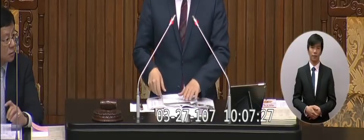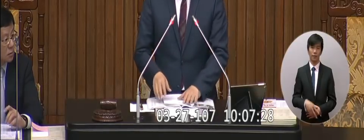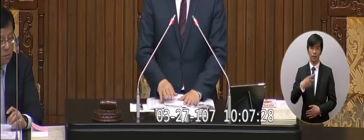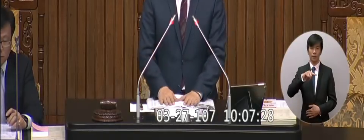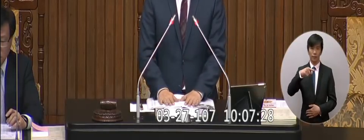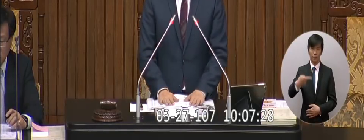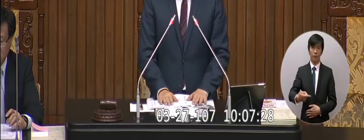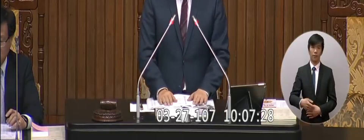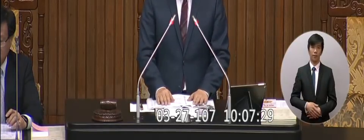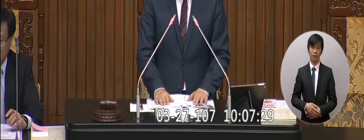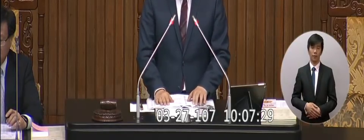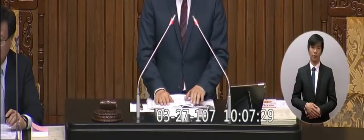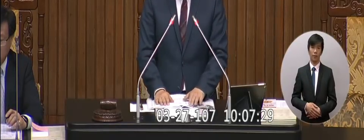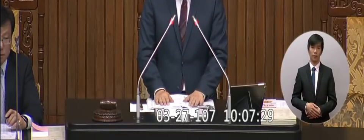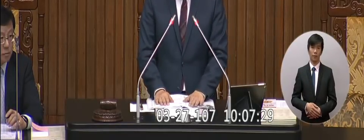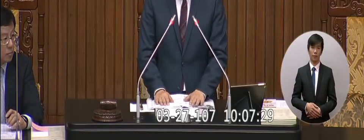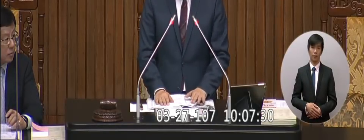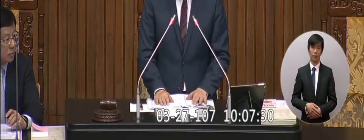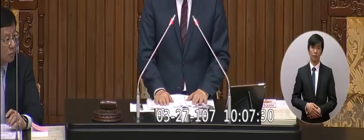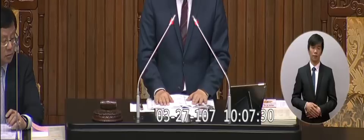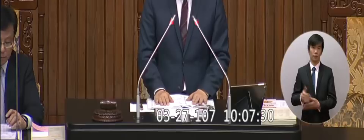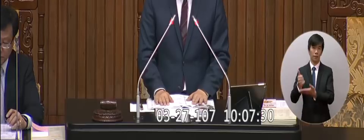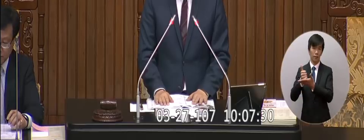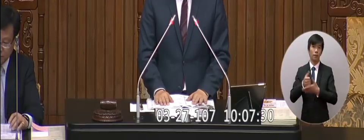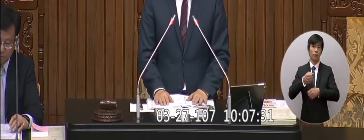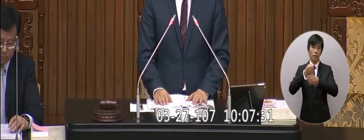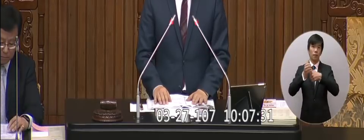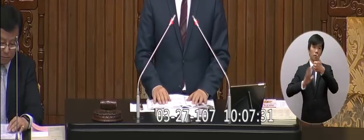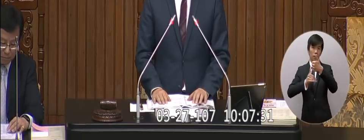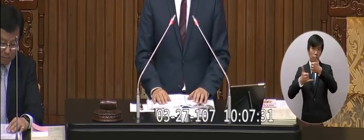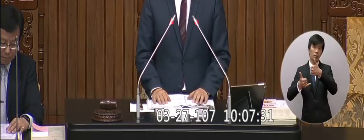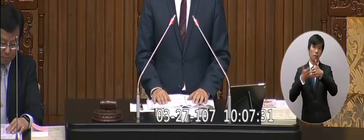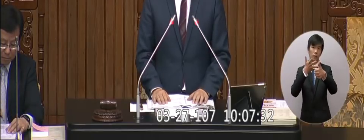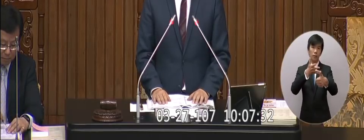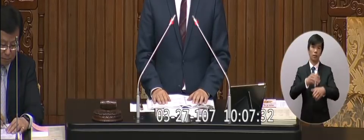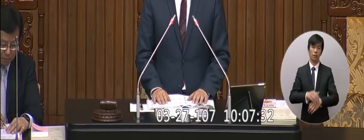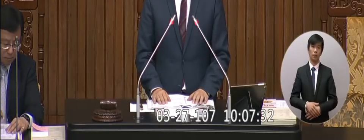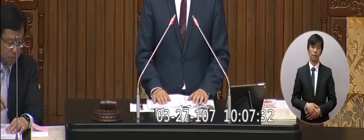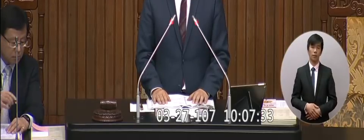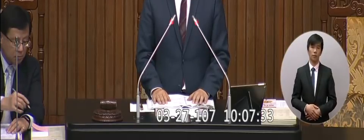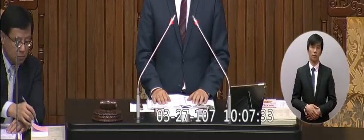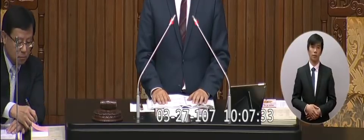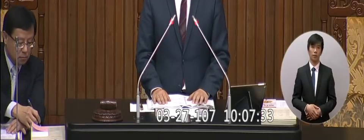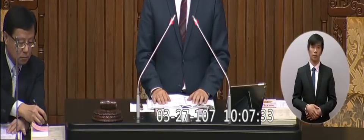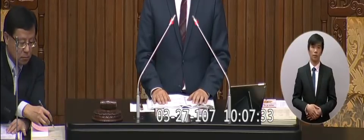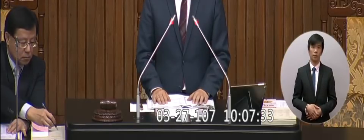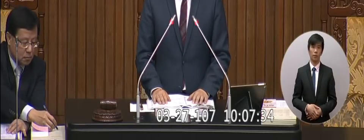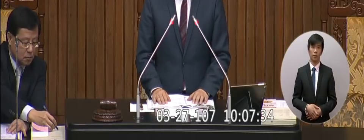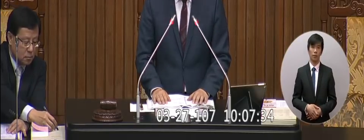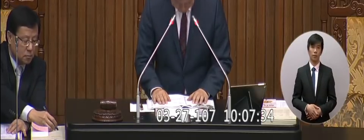接着，我们继续请马文君委员质询。